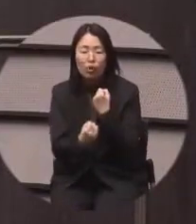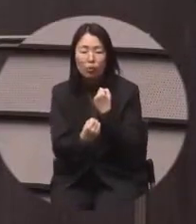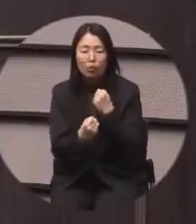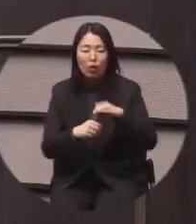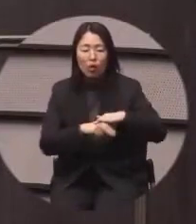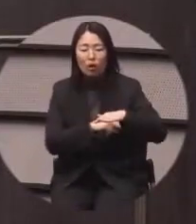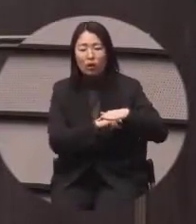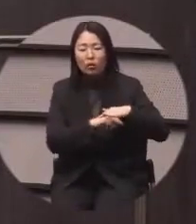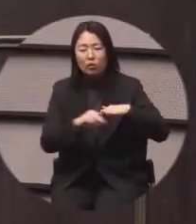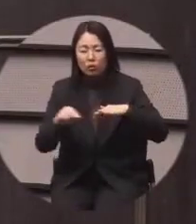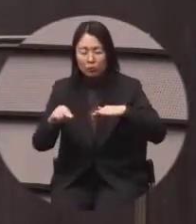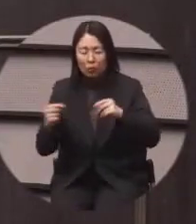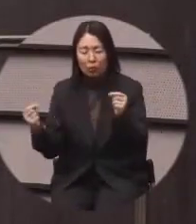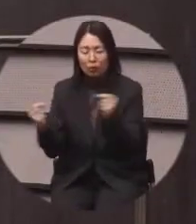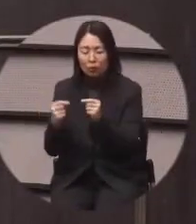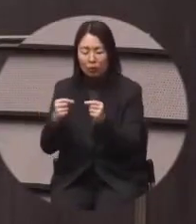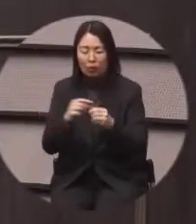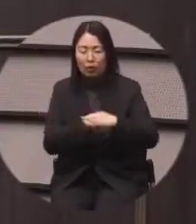번에 운행하는 노선이 없고